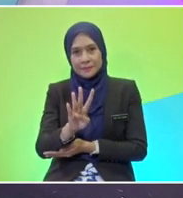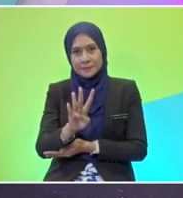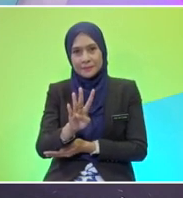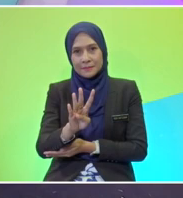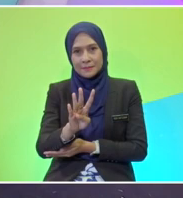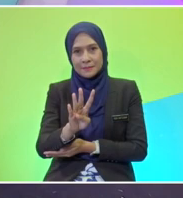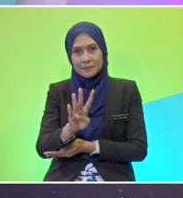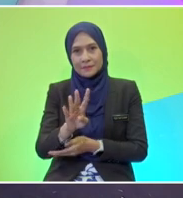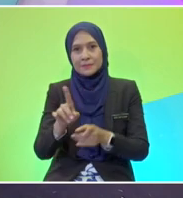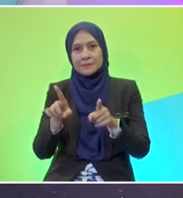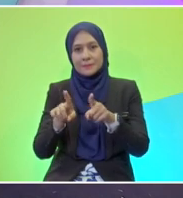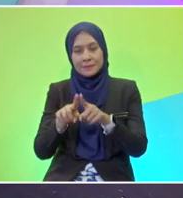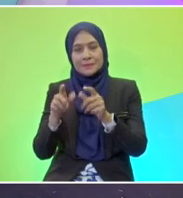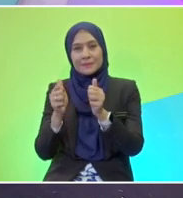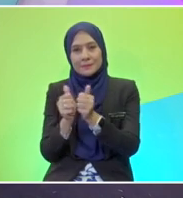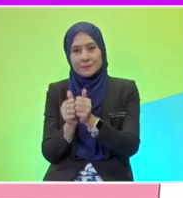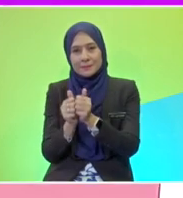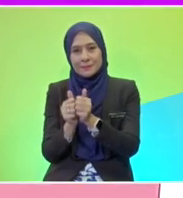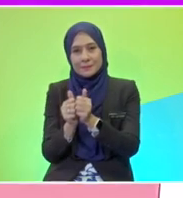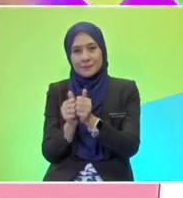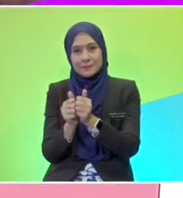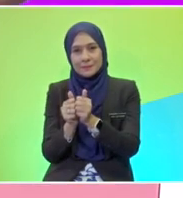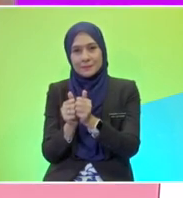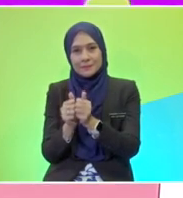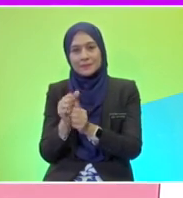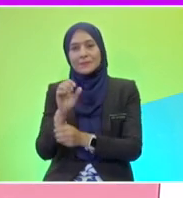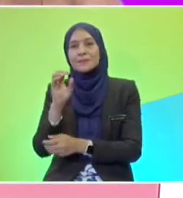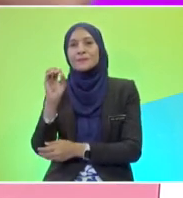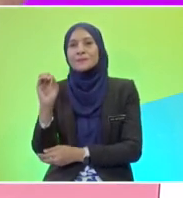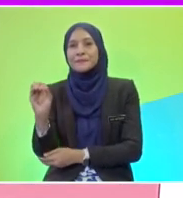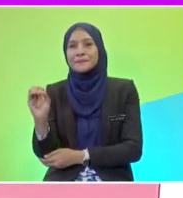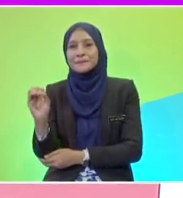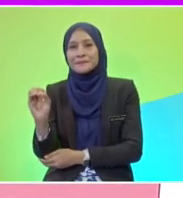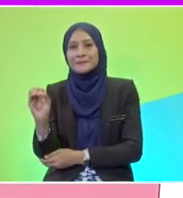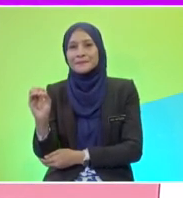Fika dah makan. Ya. Jadi? Sama dengan? Sama dengan? Kosong.